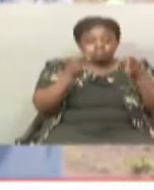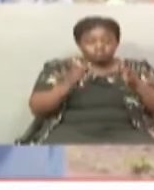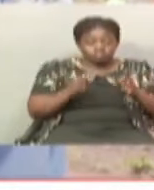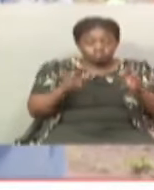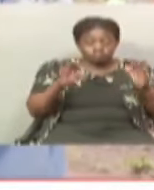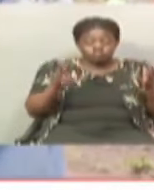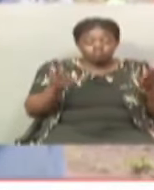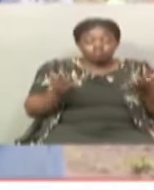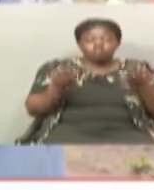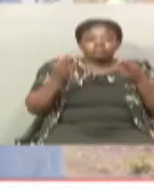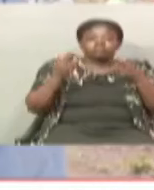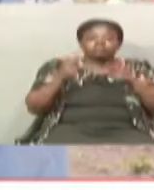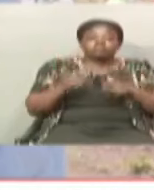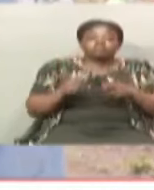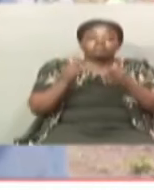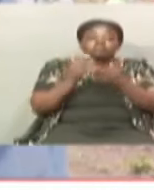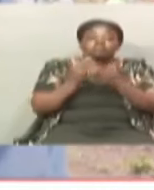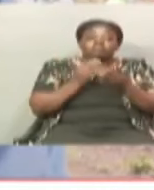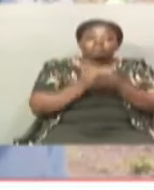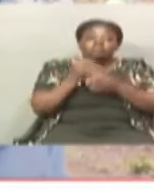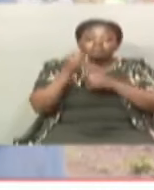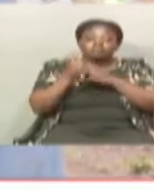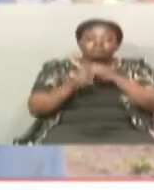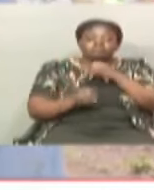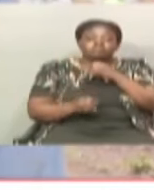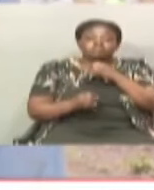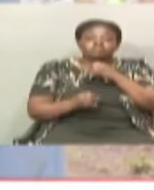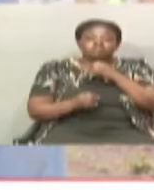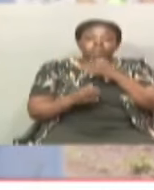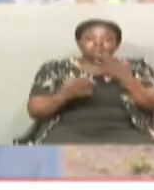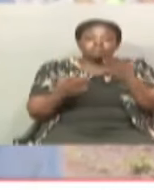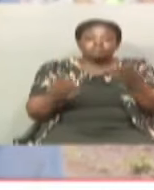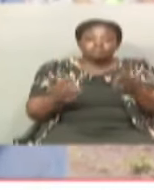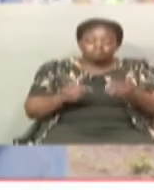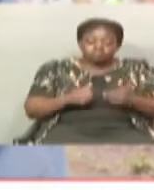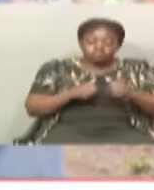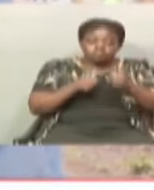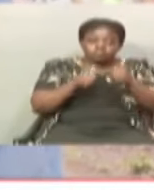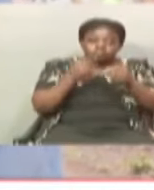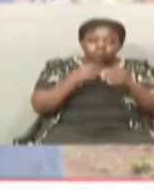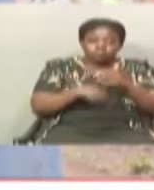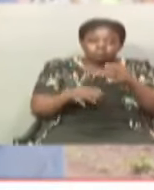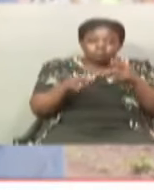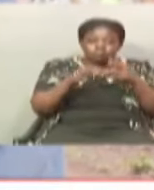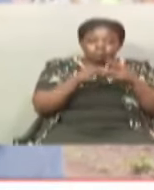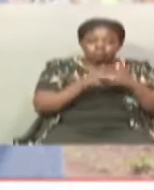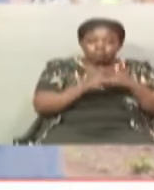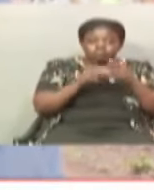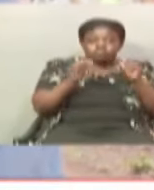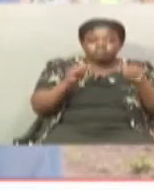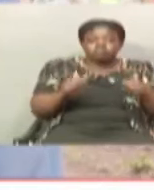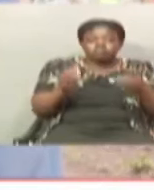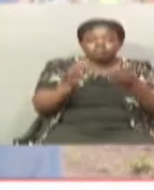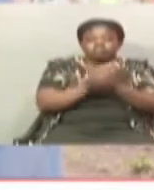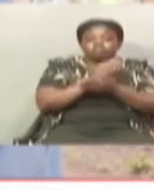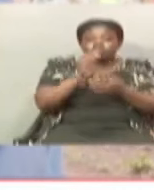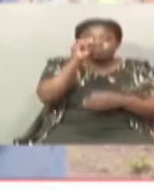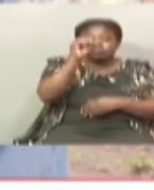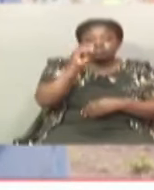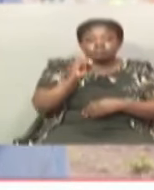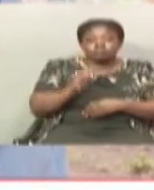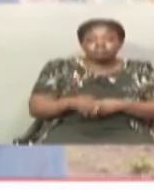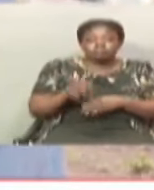byajja kubanga asebyeyo era babadde bakigondoleza nnyo ewempeta ye balina okugabana pasentage emmene